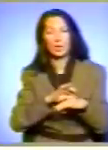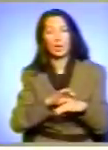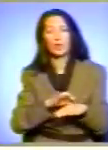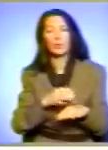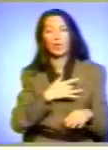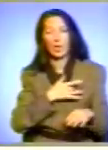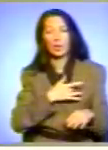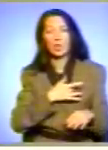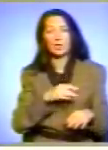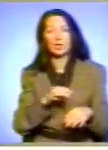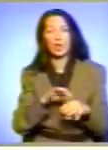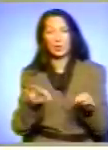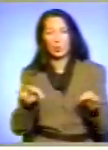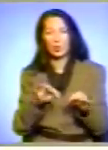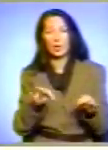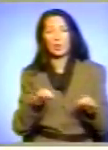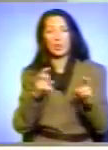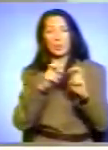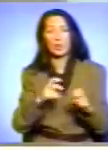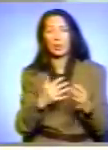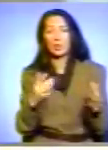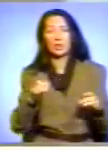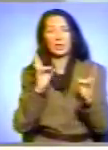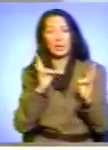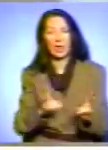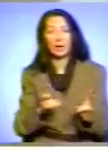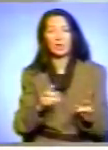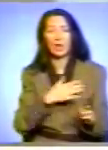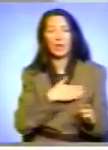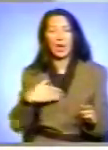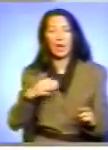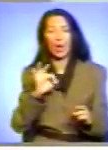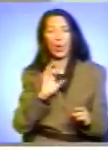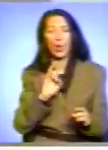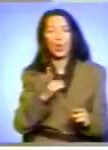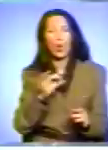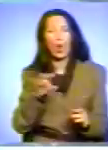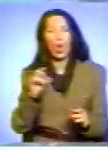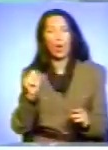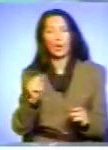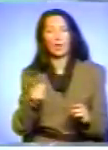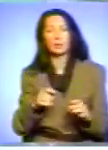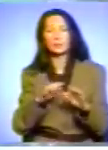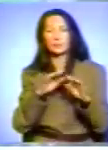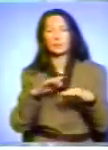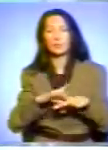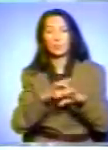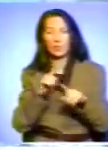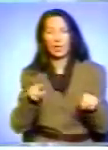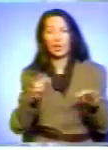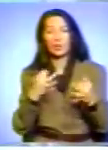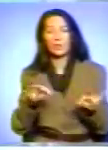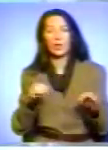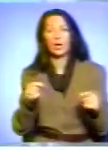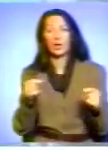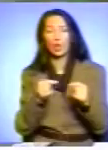серця й судин, діагностики при множинній травмі, емболії легенів та онкології. Апарат дозволяє виконувати точні вимірювання